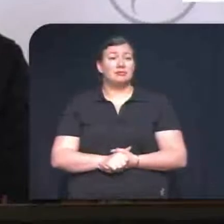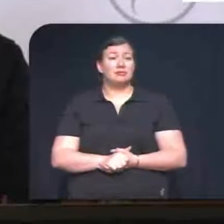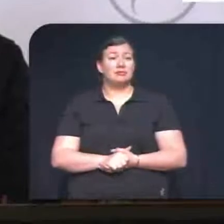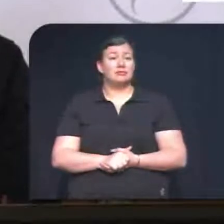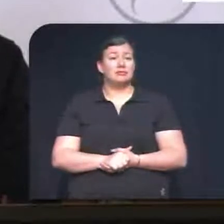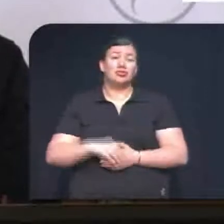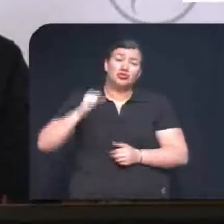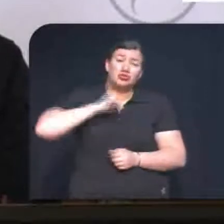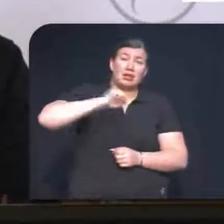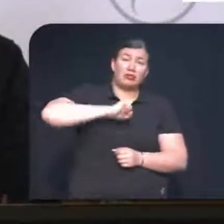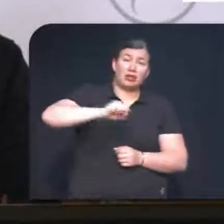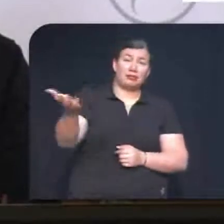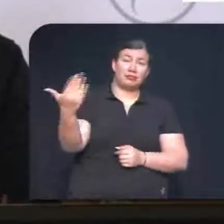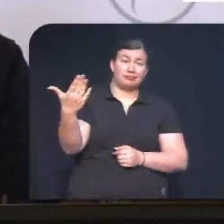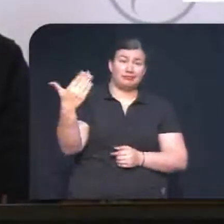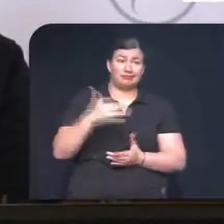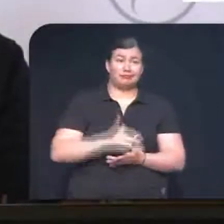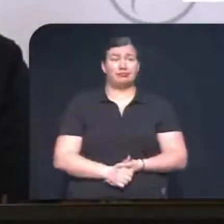zack zack